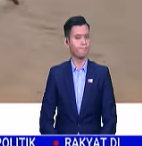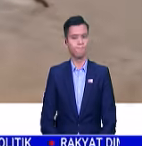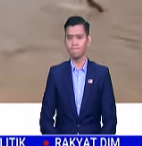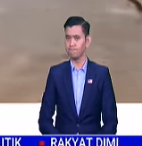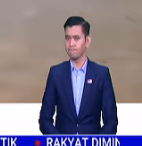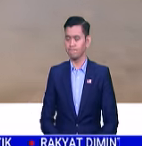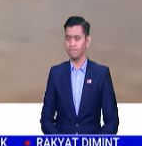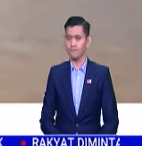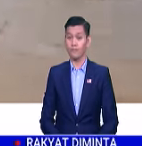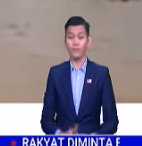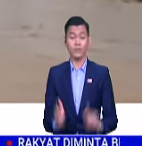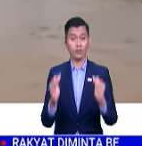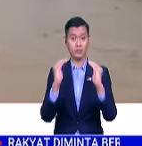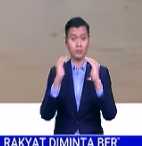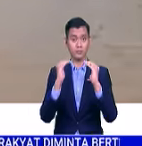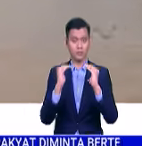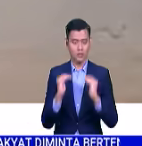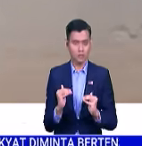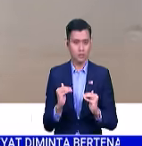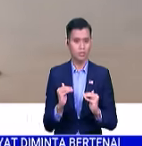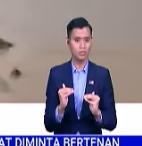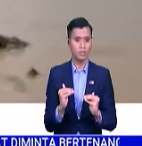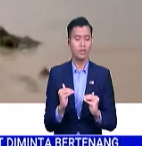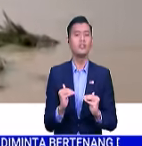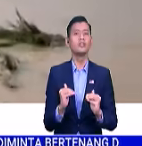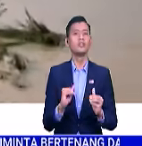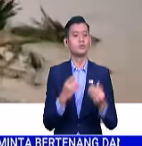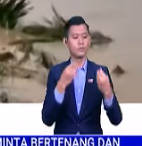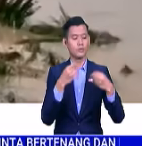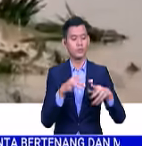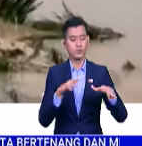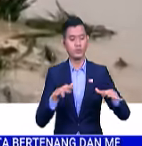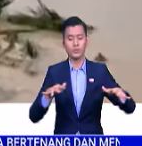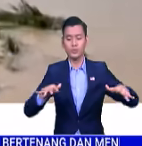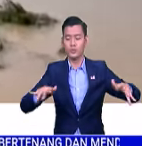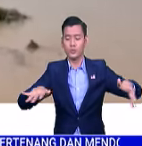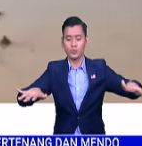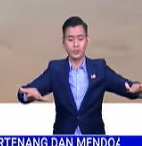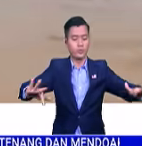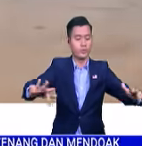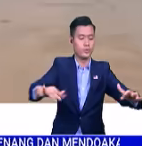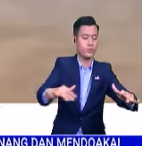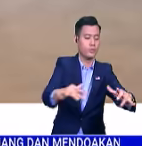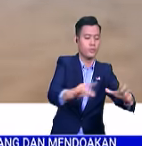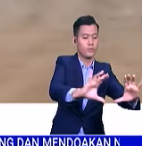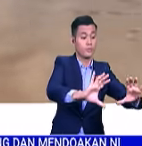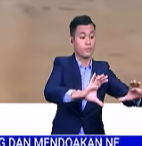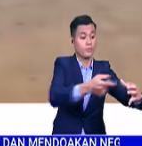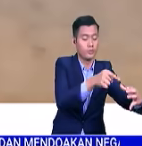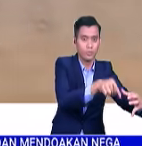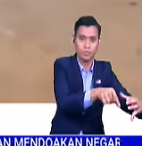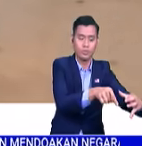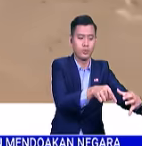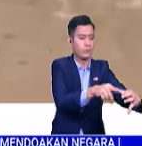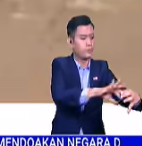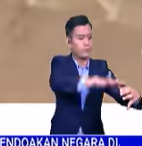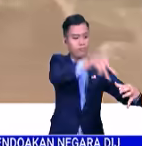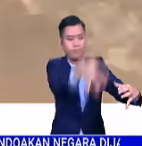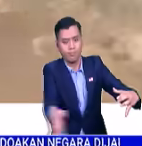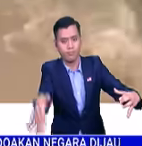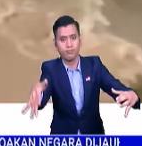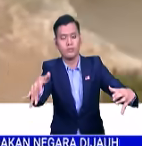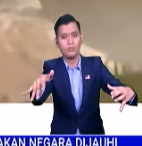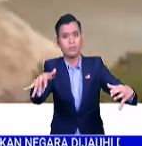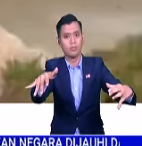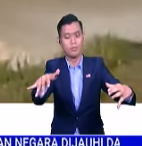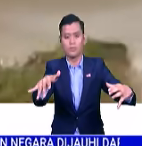keluar. Kemudian dia mula pergi bertakung pada satu kawasan lah. Apabila kawasan itu tak dapat menampung air yang banyak tadi itu,